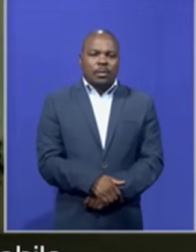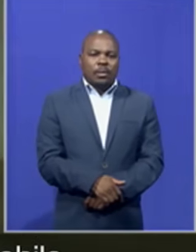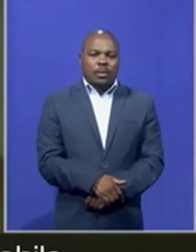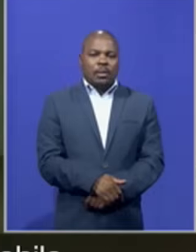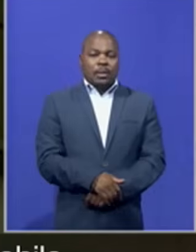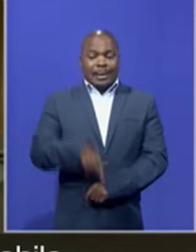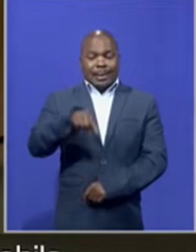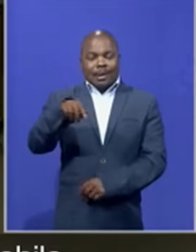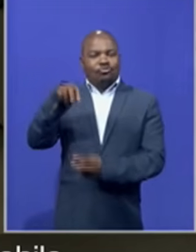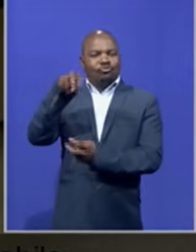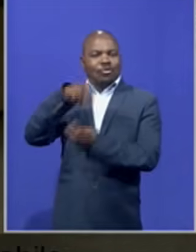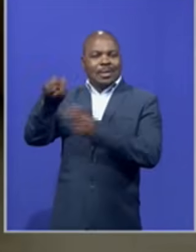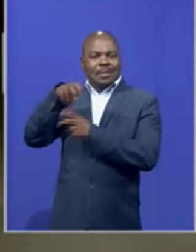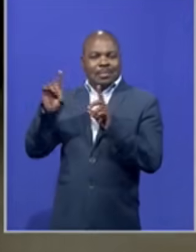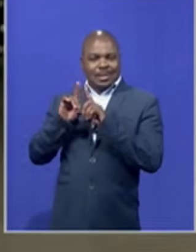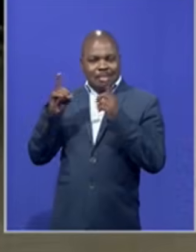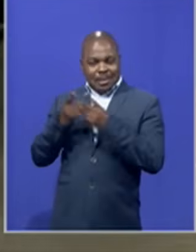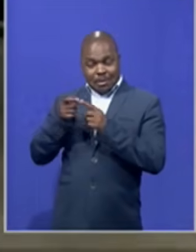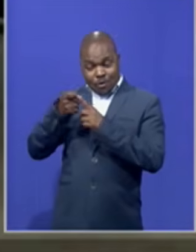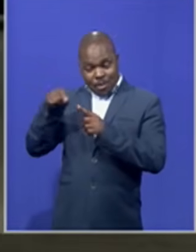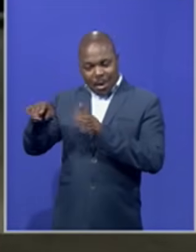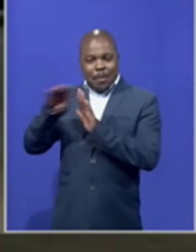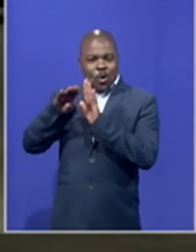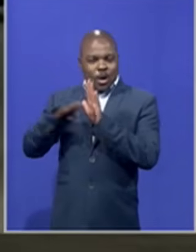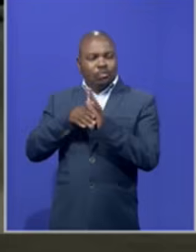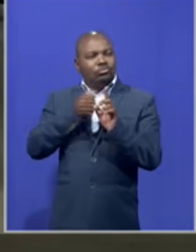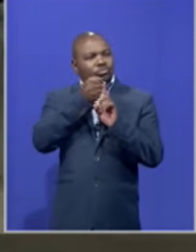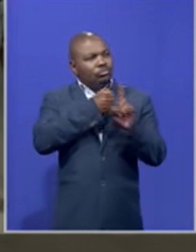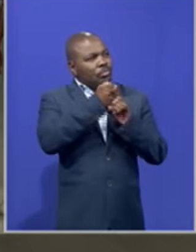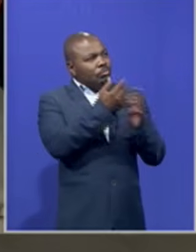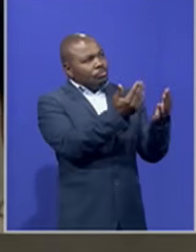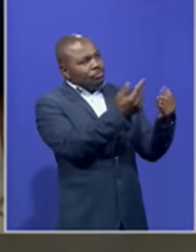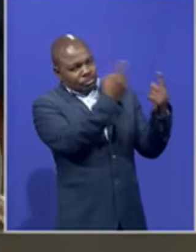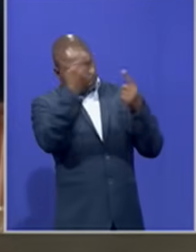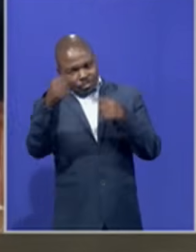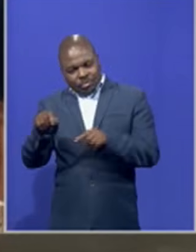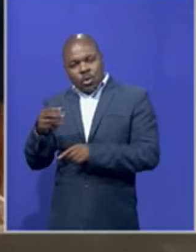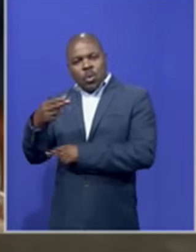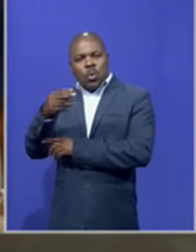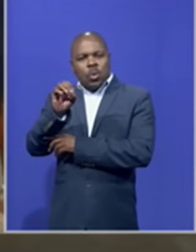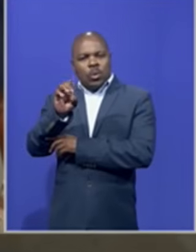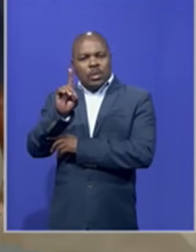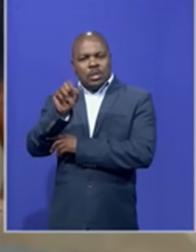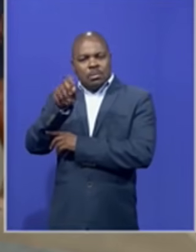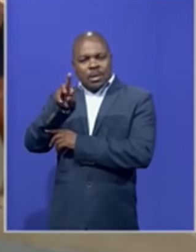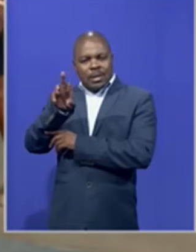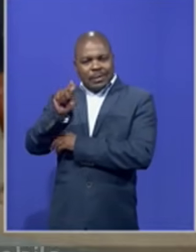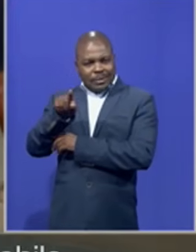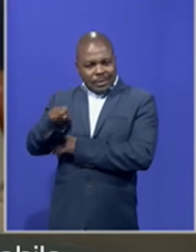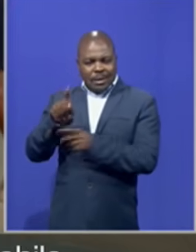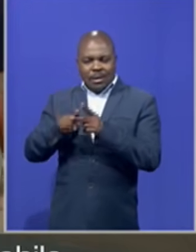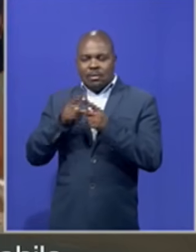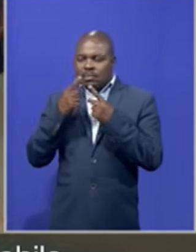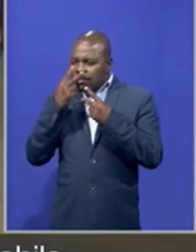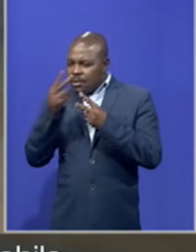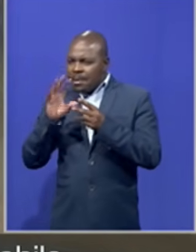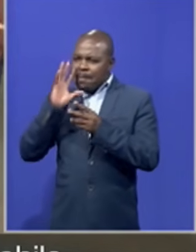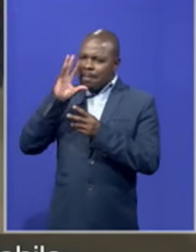Lesolo la lekala la boeti la Limpopo le nepile go oketsa baeti go etela Hoedspruit go bona bobotsi bja yona diphoofolo tša